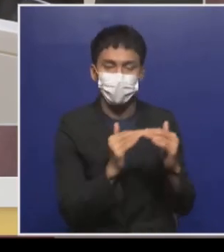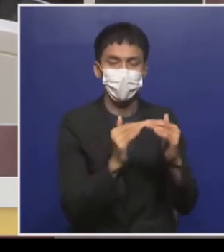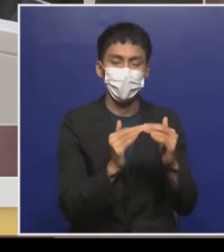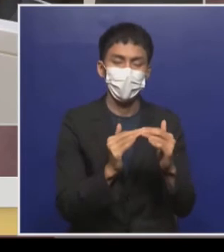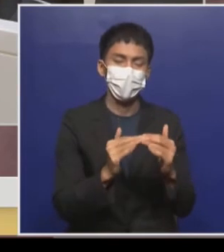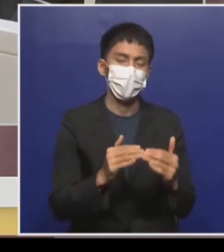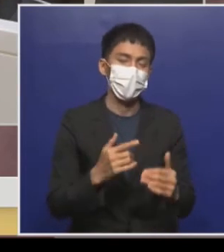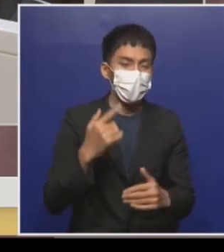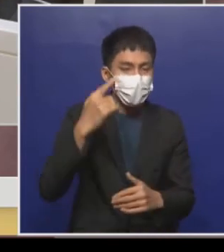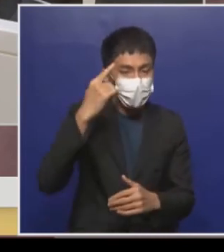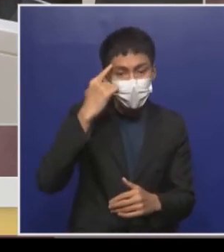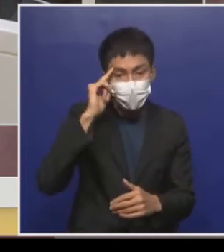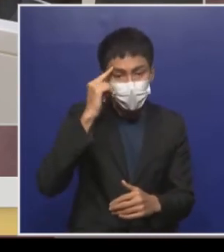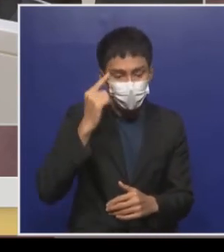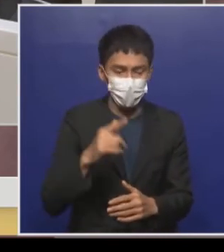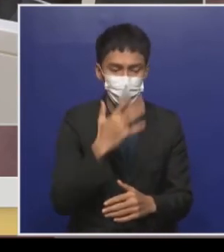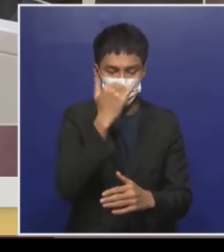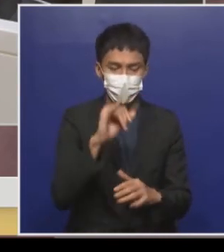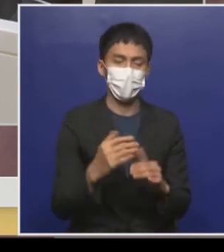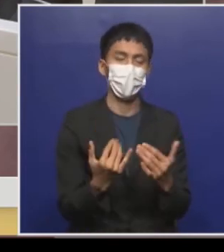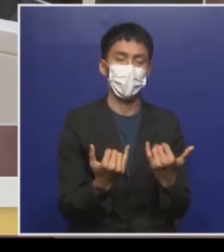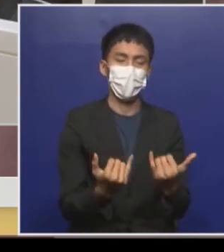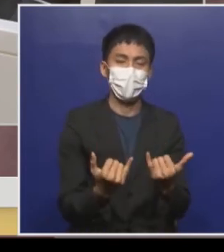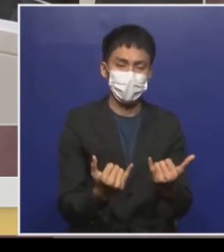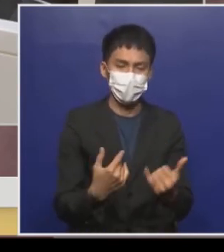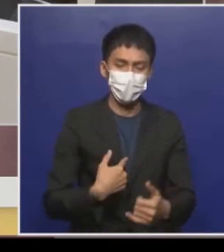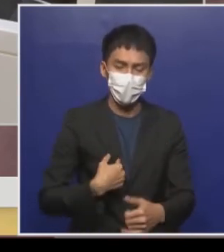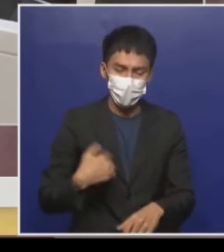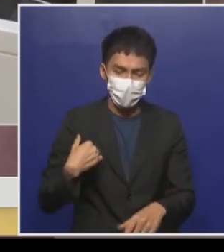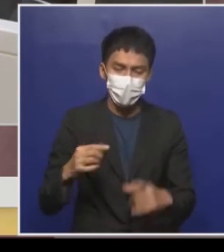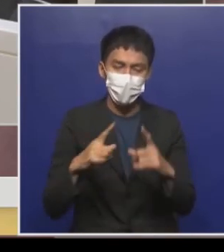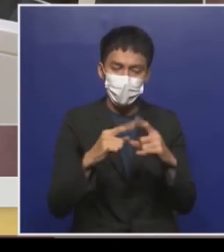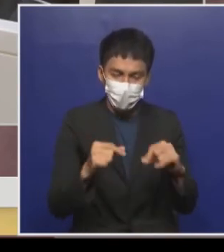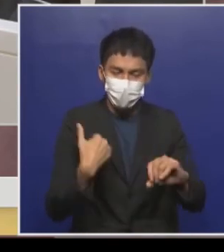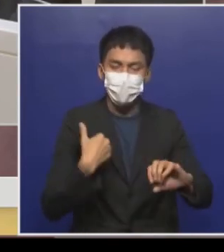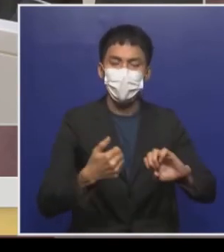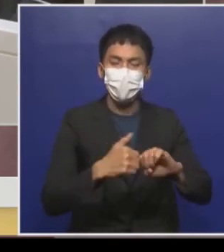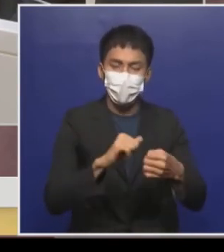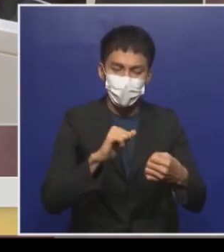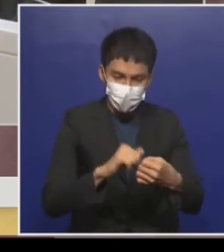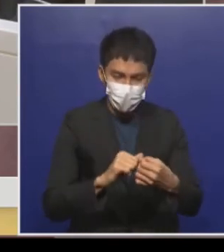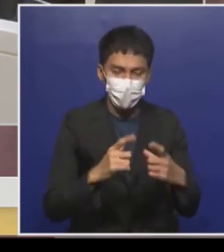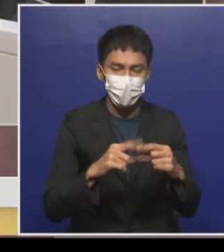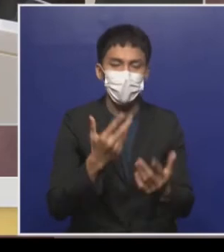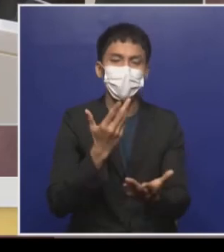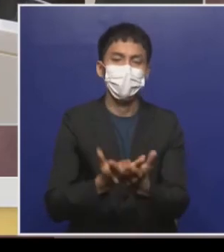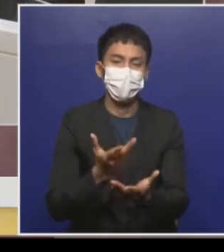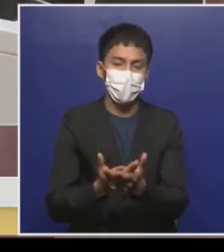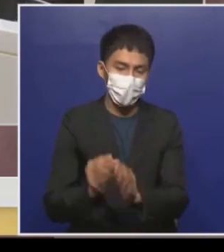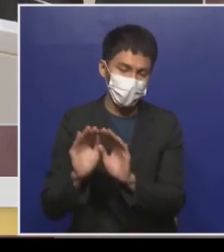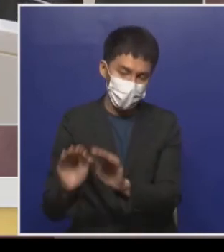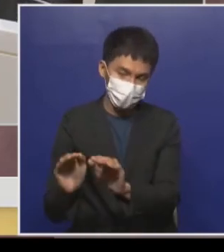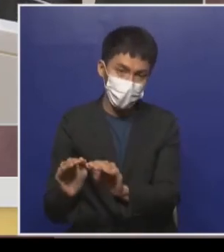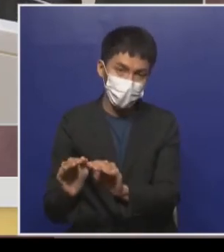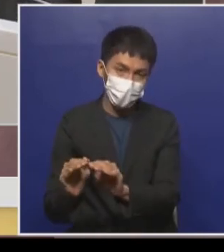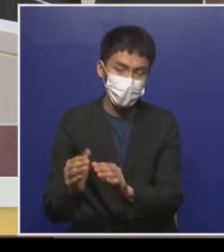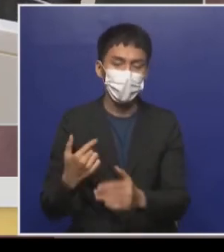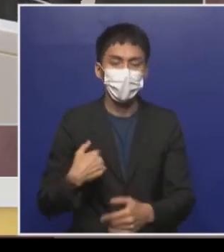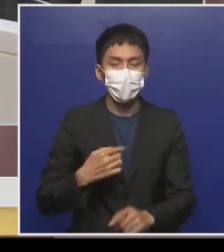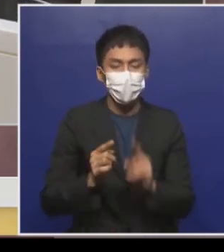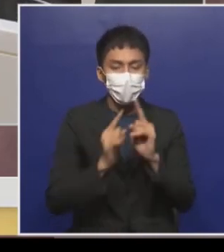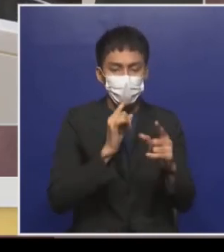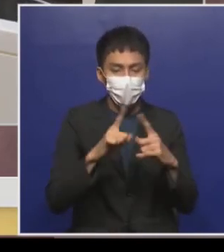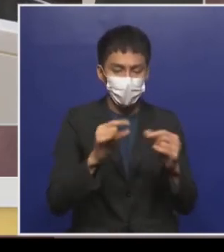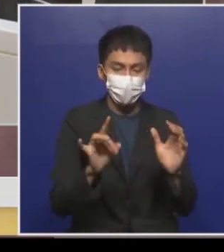ข้จำกัดในเรื่องธาณะกนครังซึผมจะกลาเป็ปเดสุดท้าย